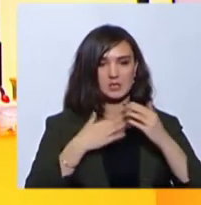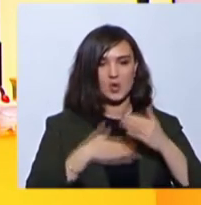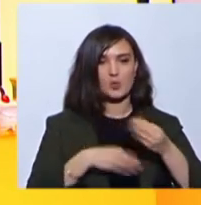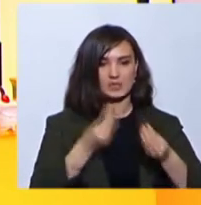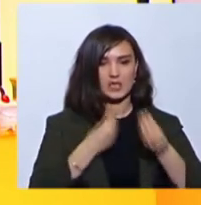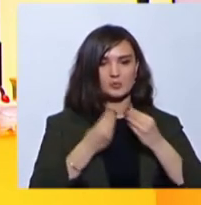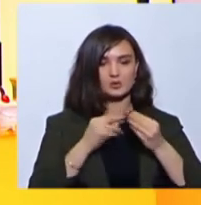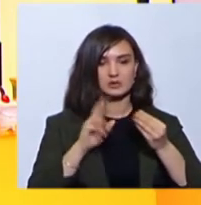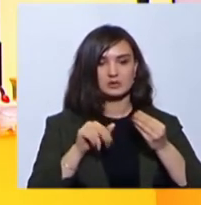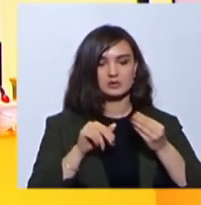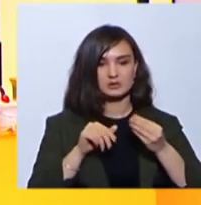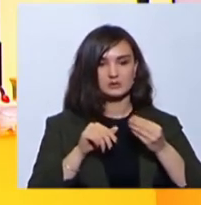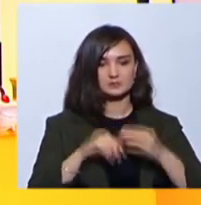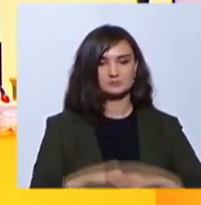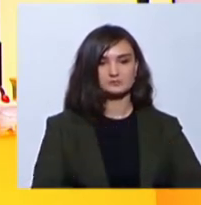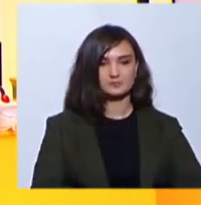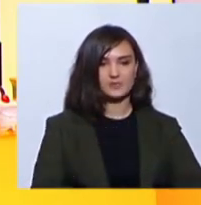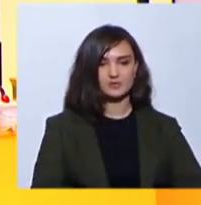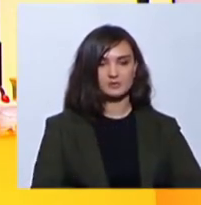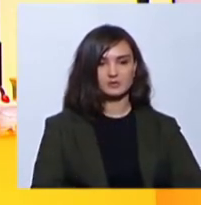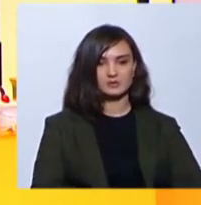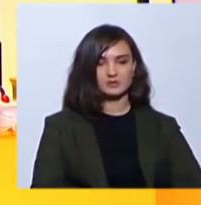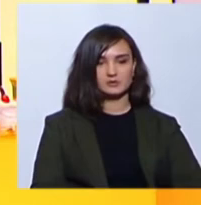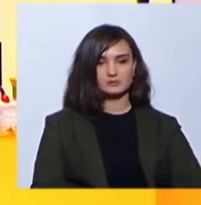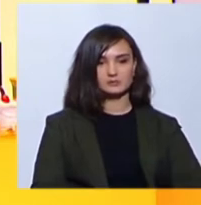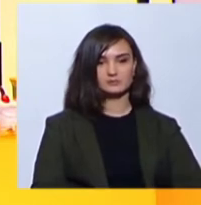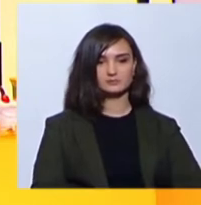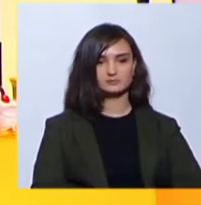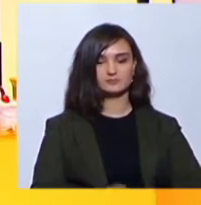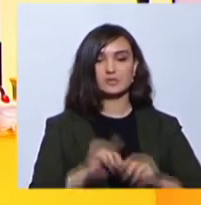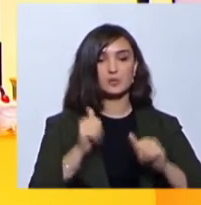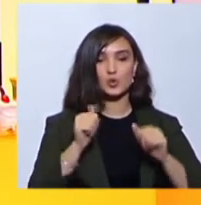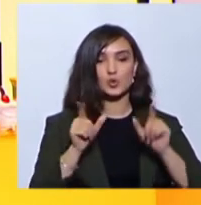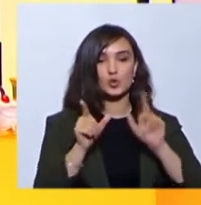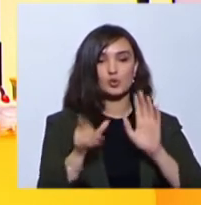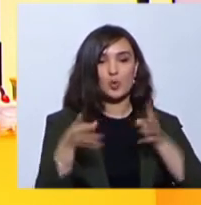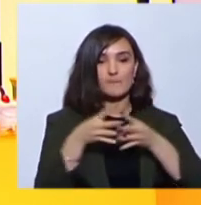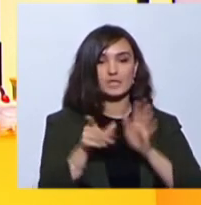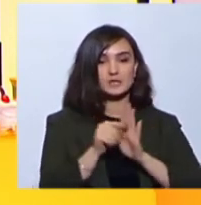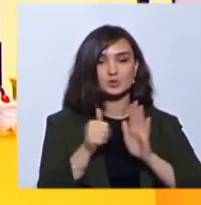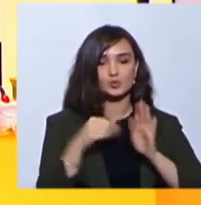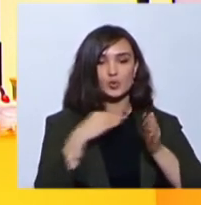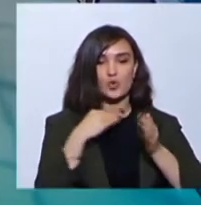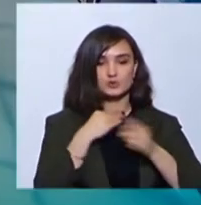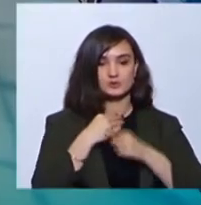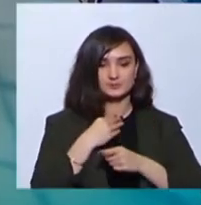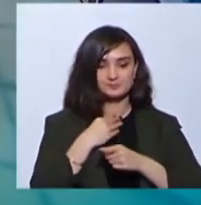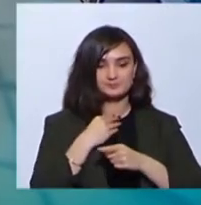დაკმაყოფილებული ან ძირითადი ნაწილით დაკმაყოფილებული. მაგრამ ნახეთ, როგორ კომბინაციას გთავაზობთ: ხორცის